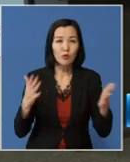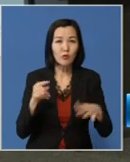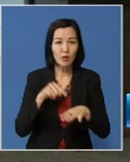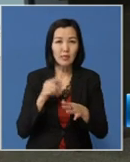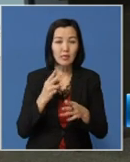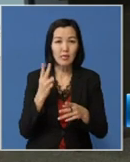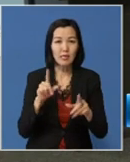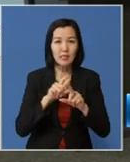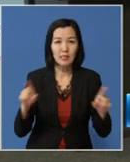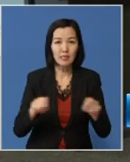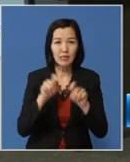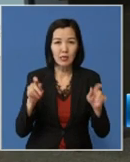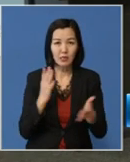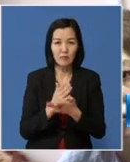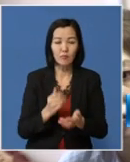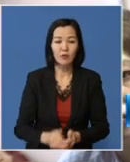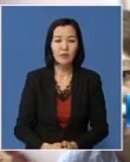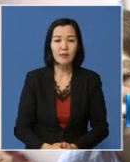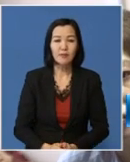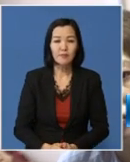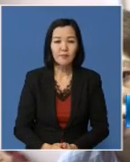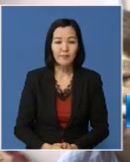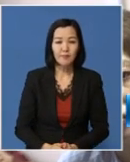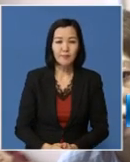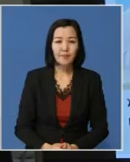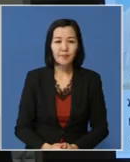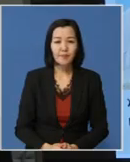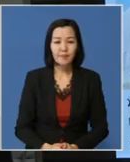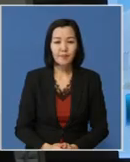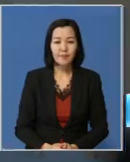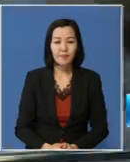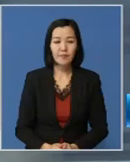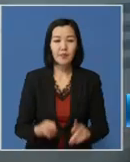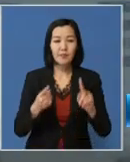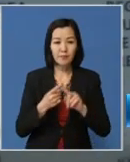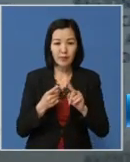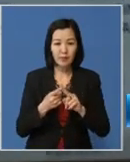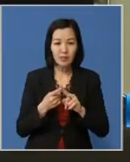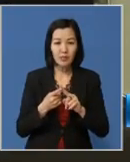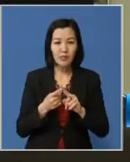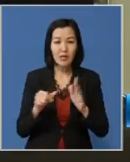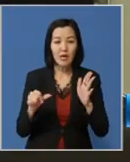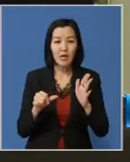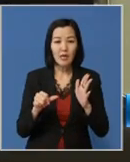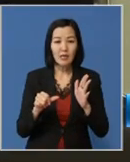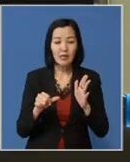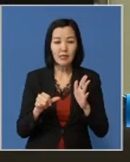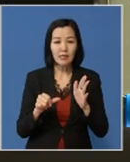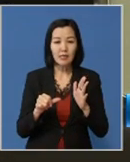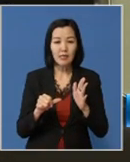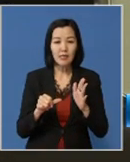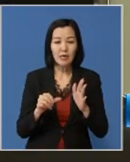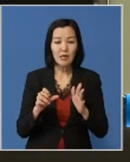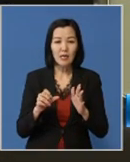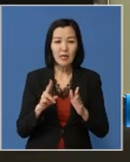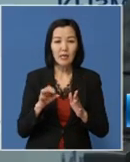2 ірі нысан бар. Ол біріншіден Алка Энерджи жауапкерлігі шектеулі серіктестігі арқылы